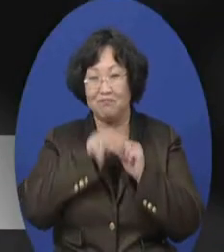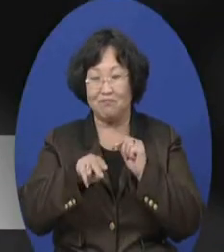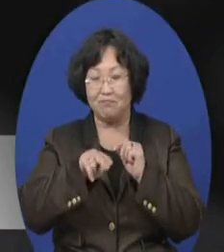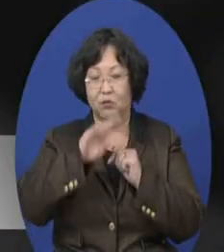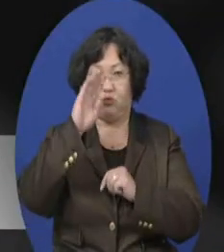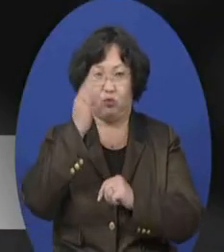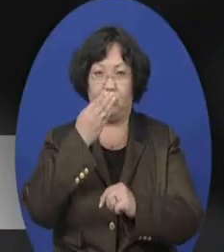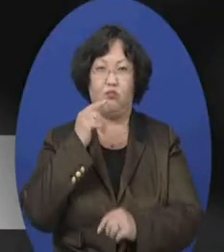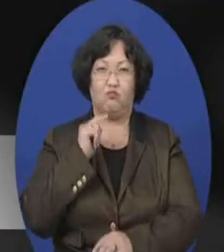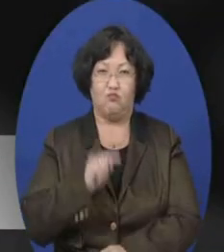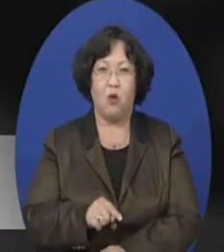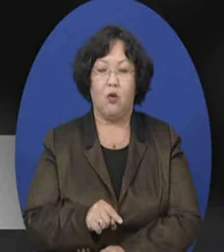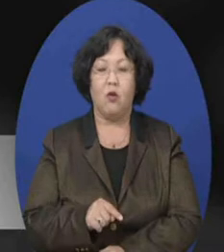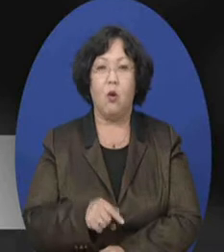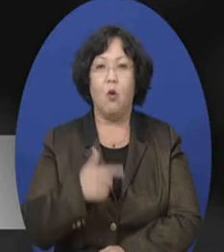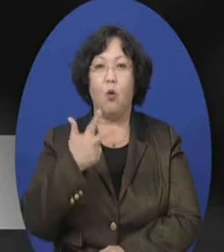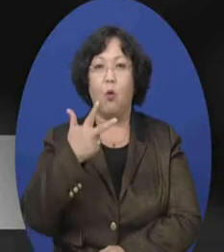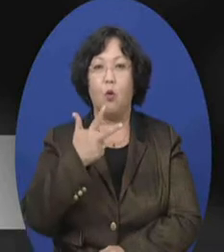бүртгэгдсэн тохиолдлын тоо